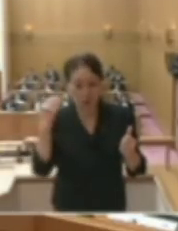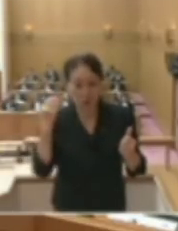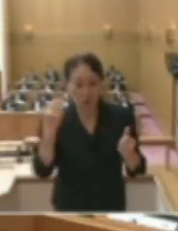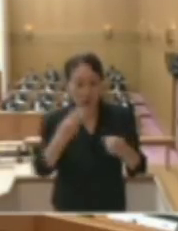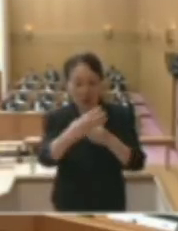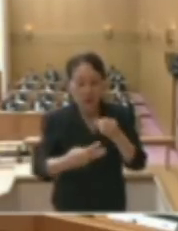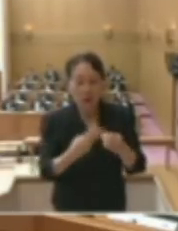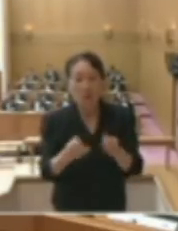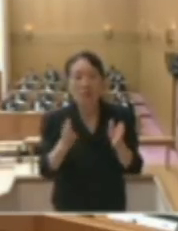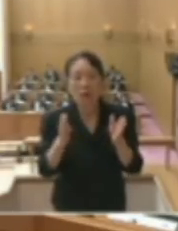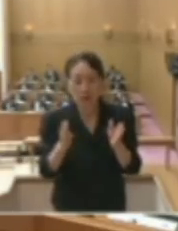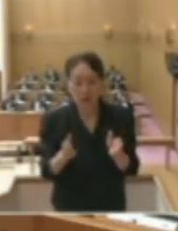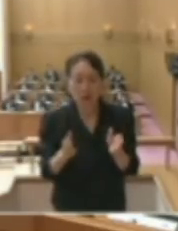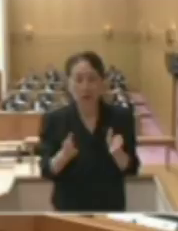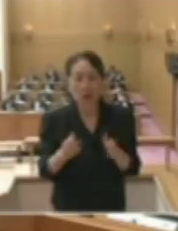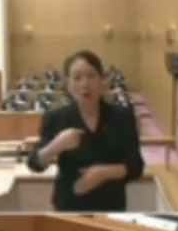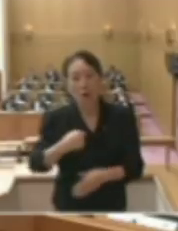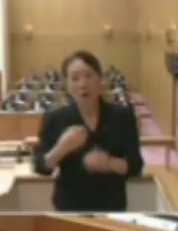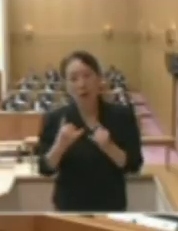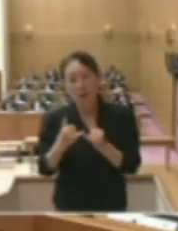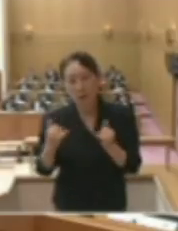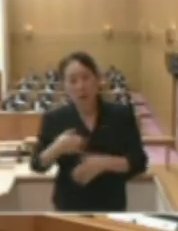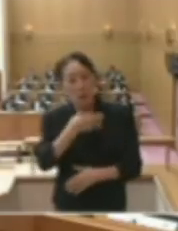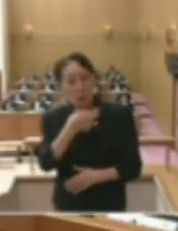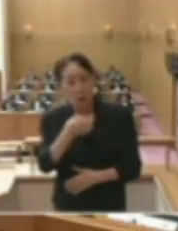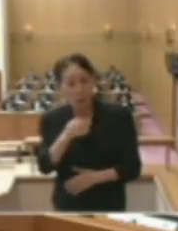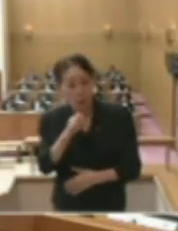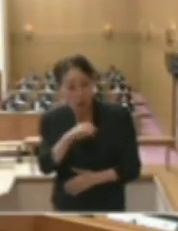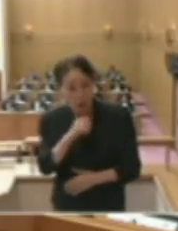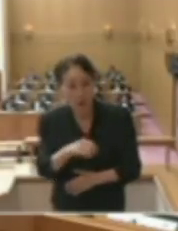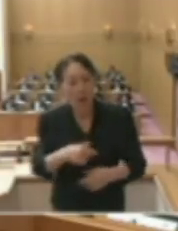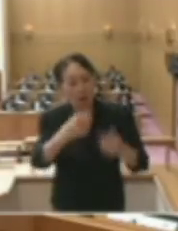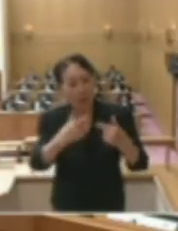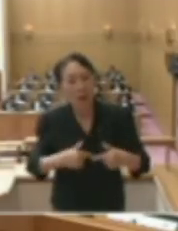年間私どもの声に